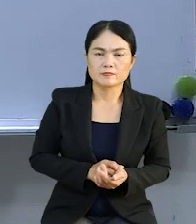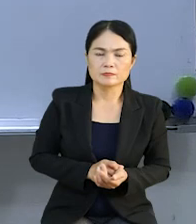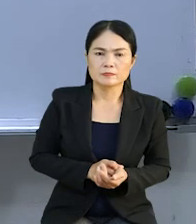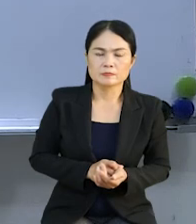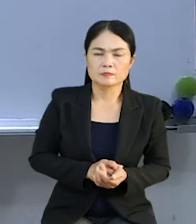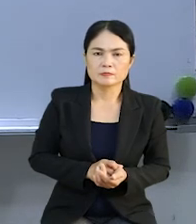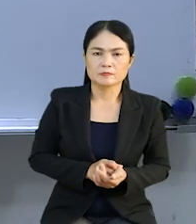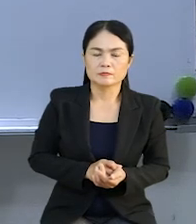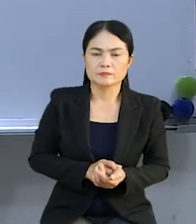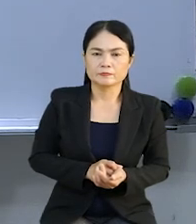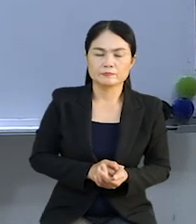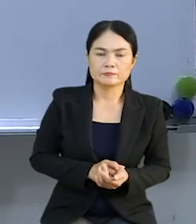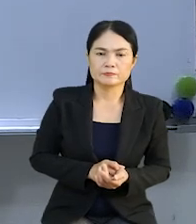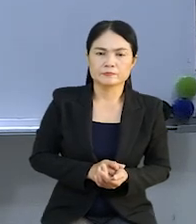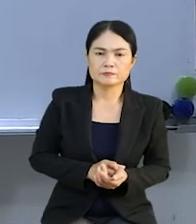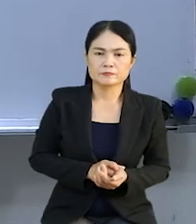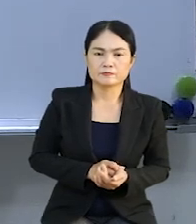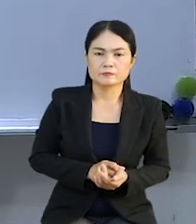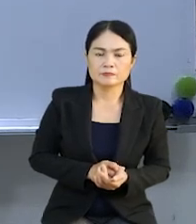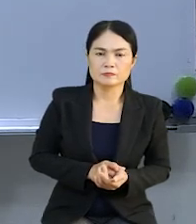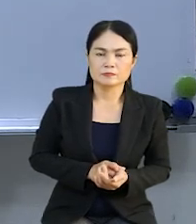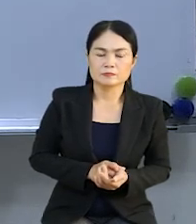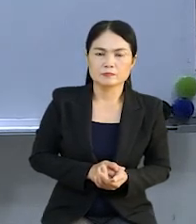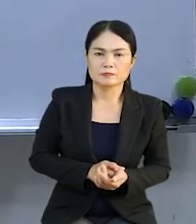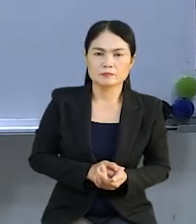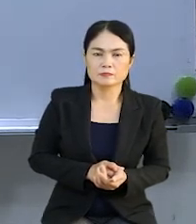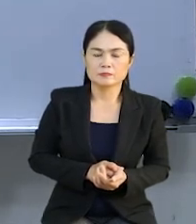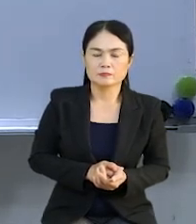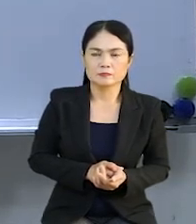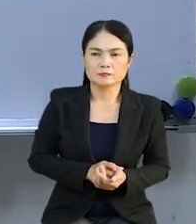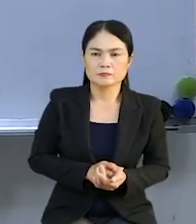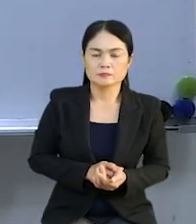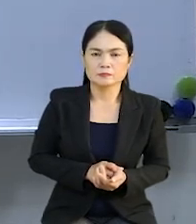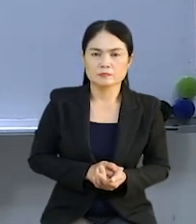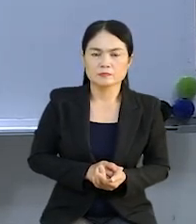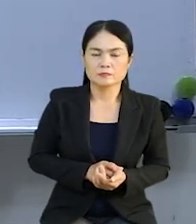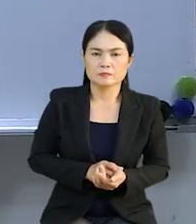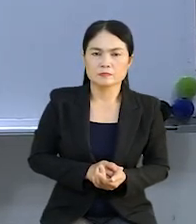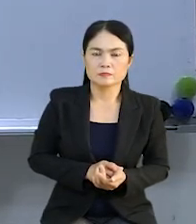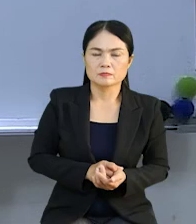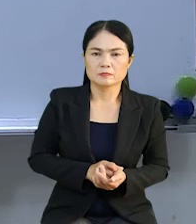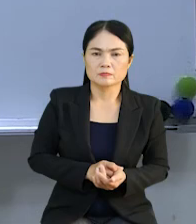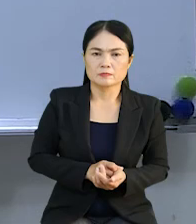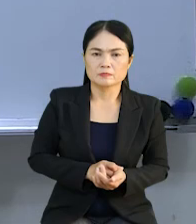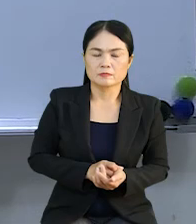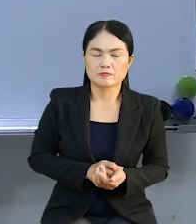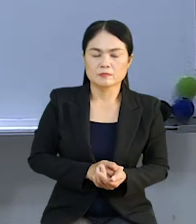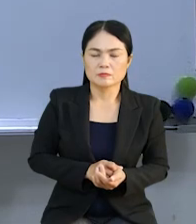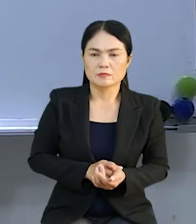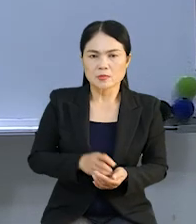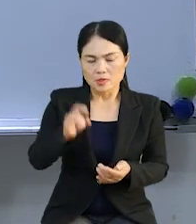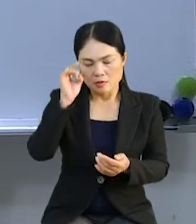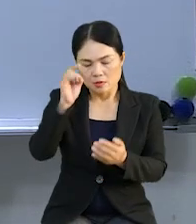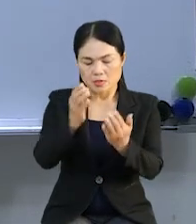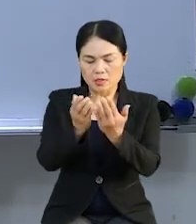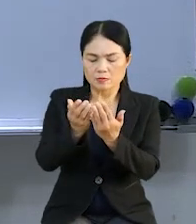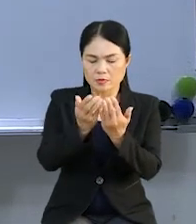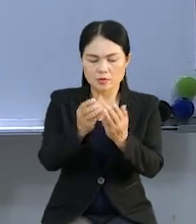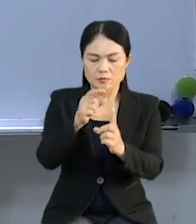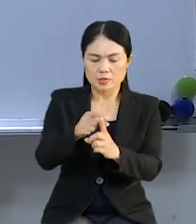បាទត ta lấy con an bần dơ bịa chìm mùi lọc